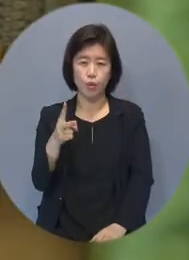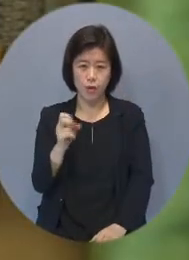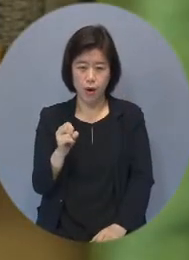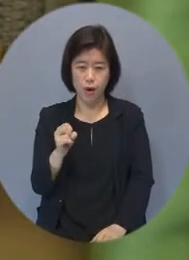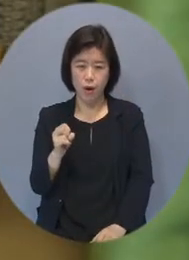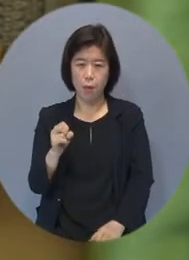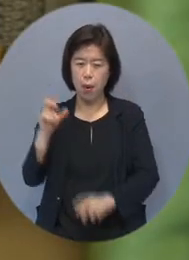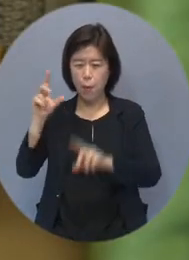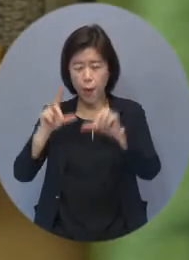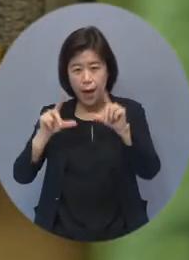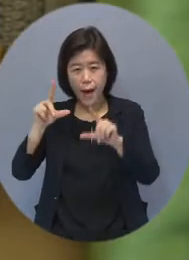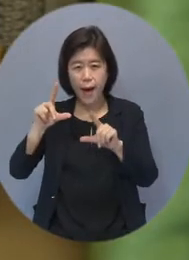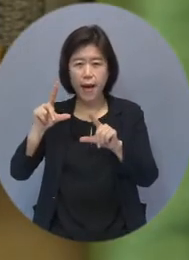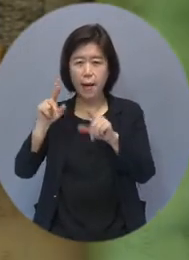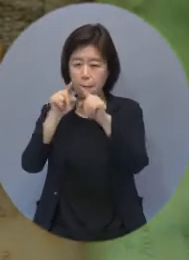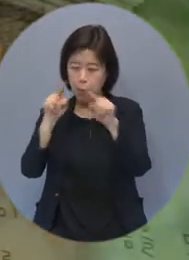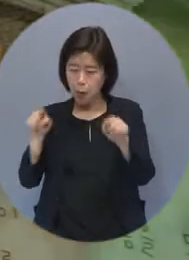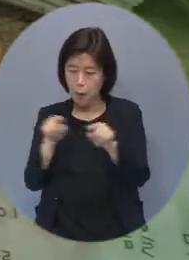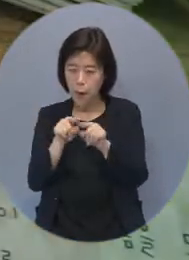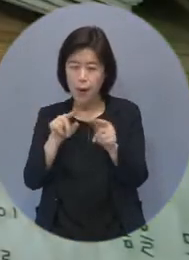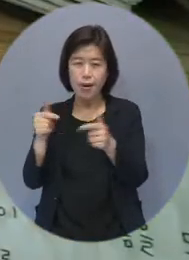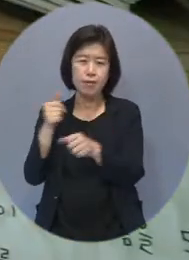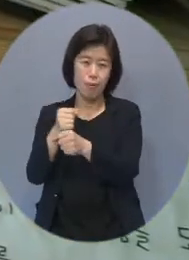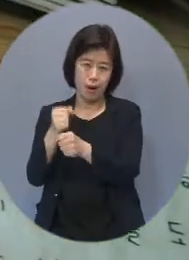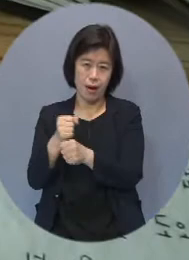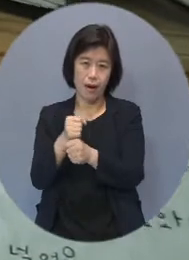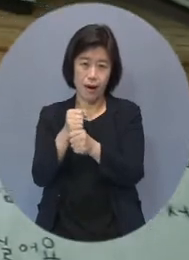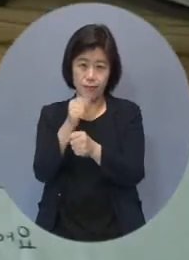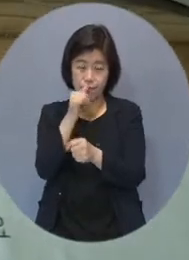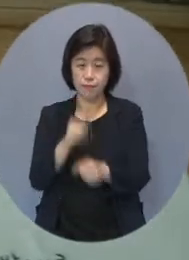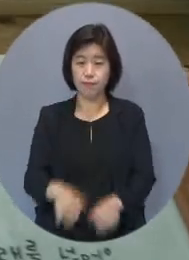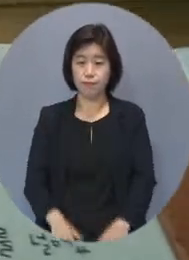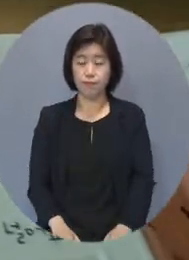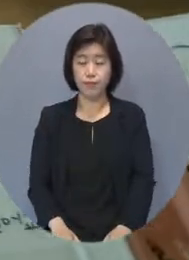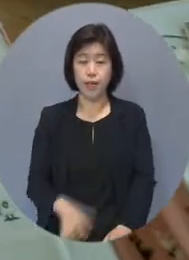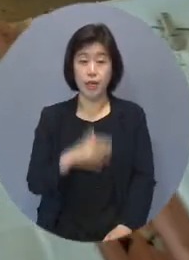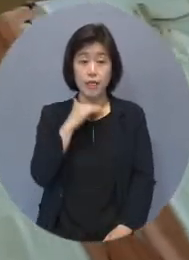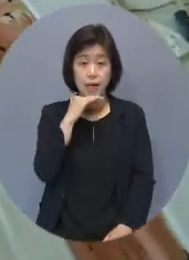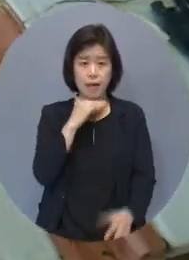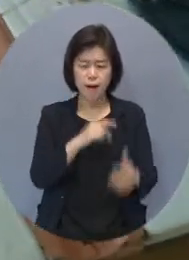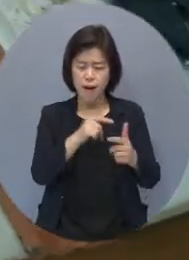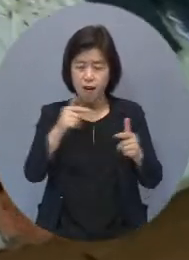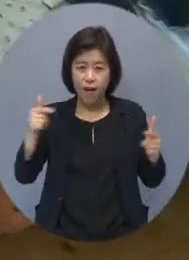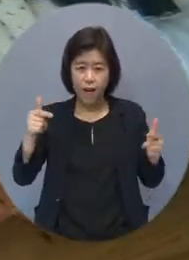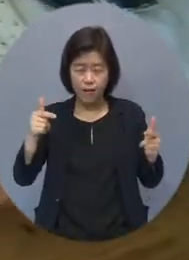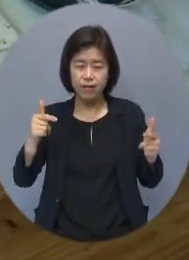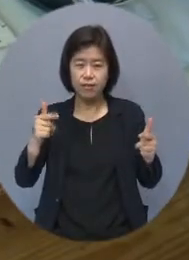내용의 책들을 이제 제작을 하면서 연령층은 다양하게 좀 제작을 했던 것 같아요.